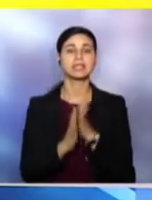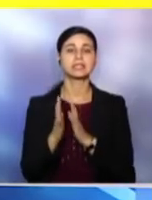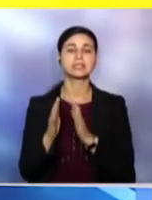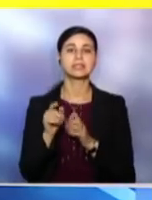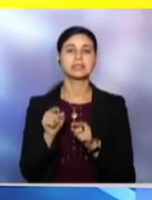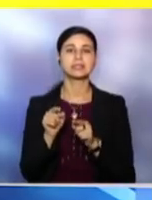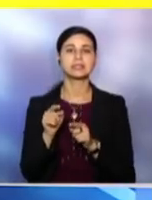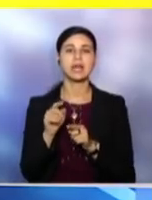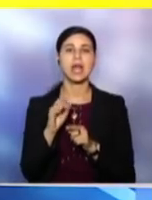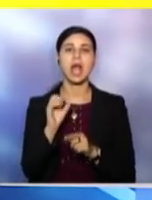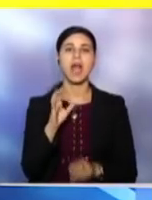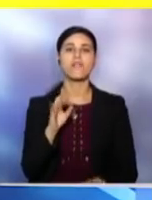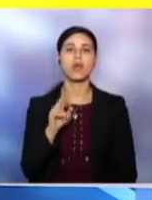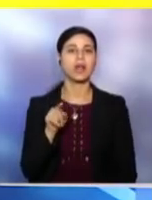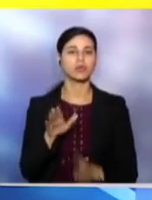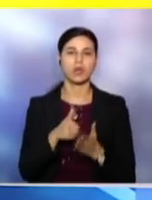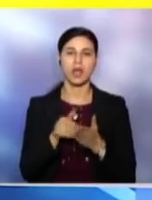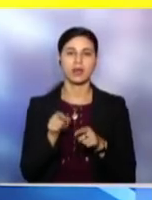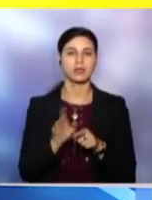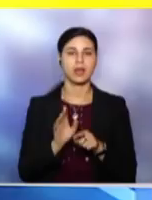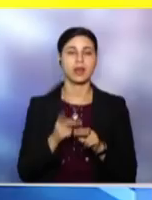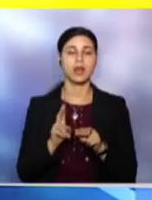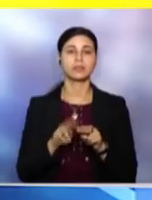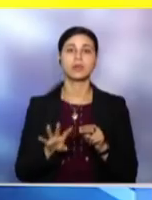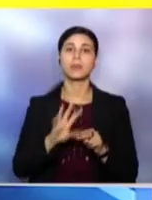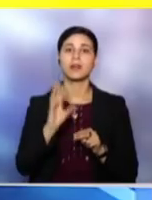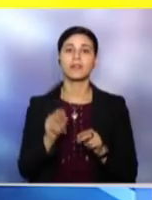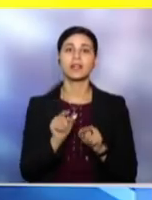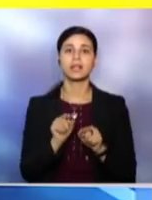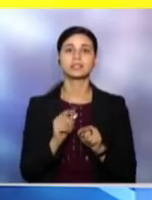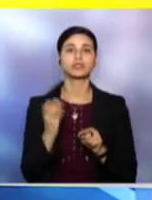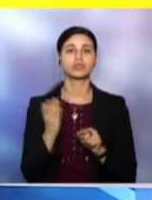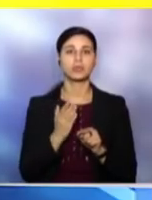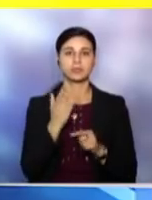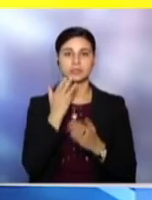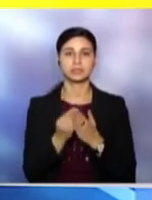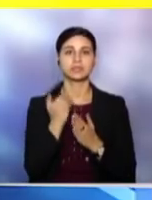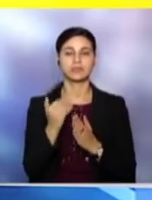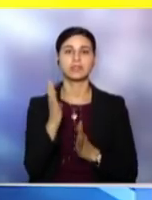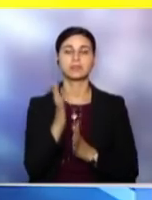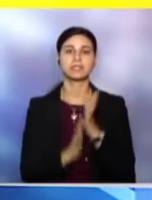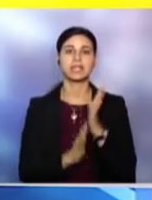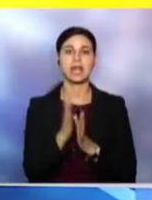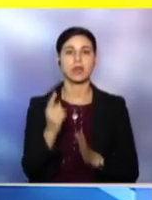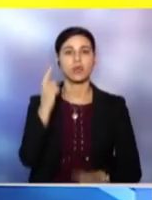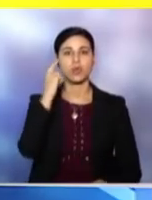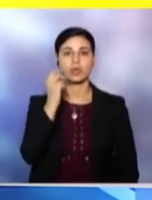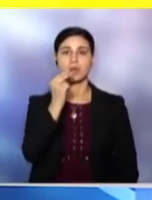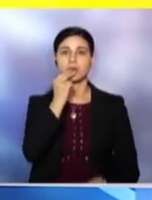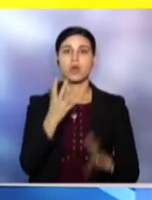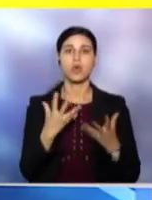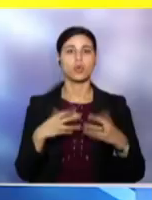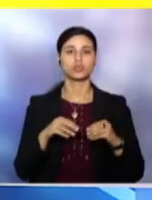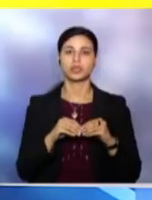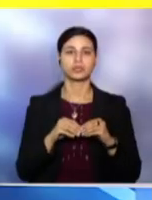ეძახიან პირობითად ავოკადოს, მაგრამ ის კარაქი არ არის. შესაბამისად, ყველა ის პროდუქტი, რომელსაც თქვენ მცენარეული კარაქის სახით მოიხმართ ოჯახში,